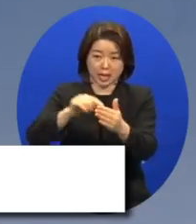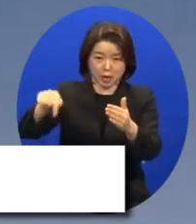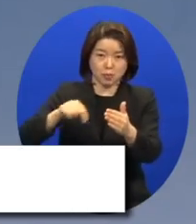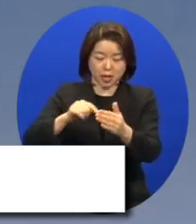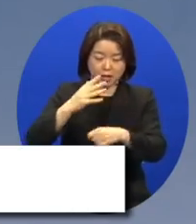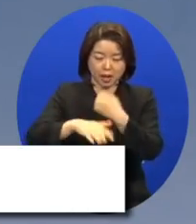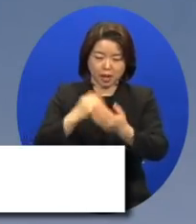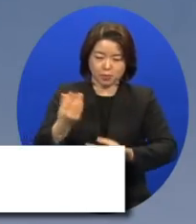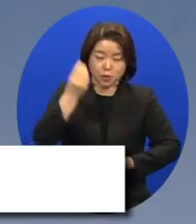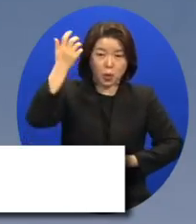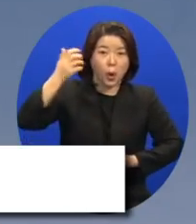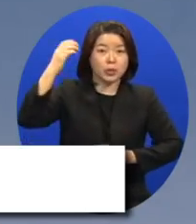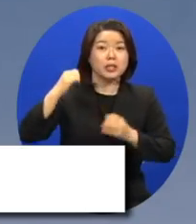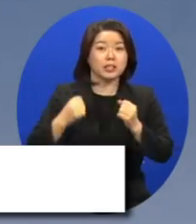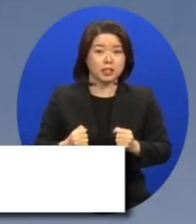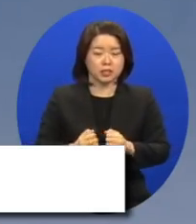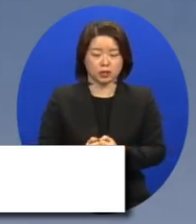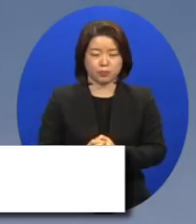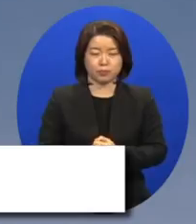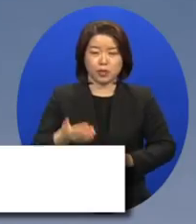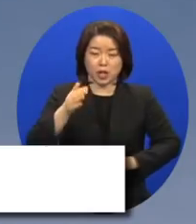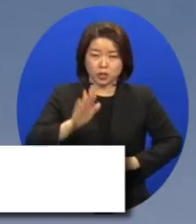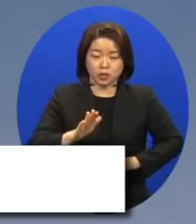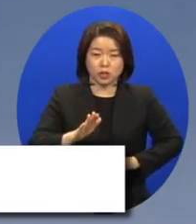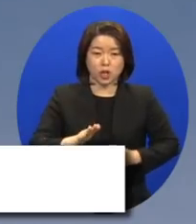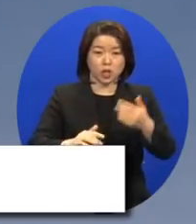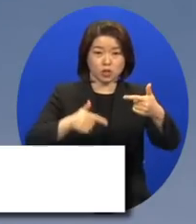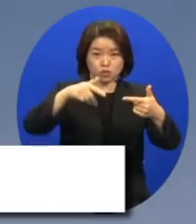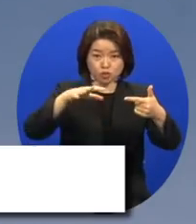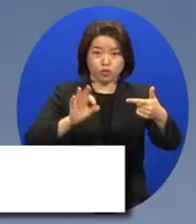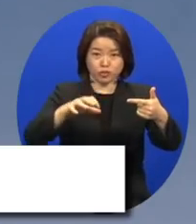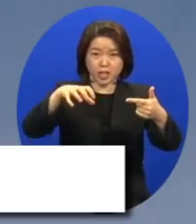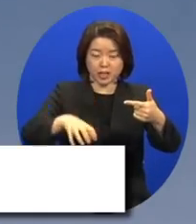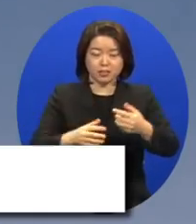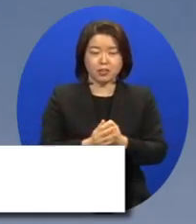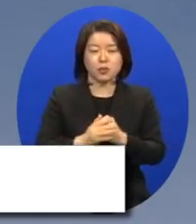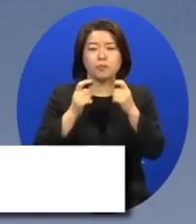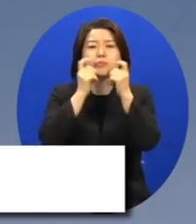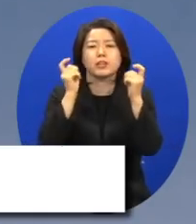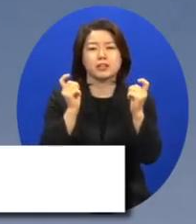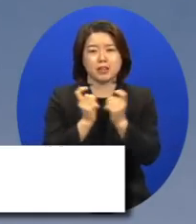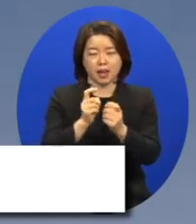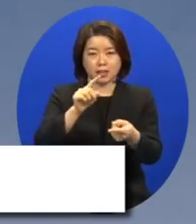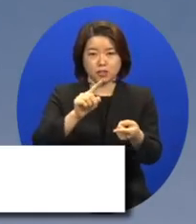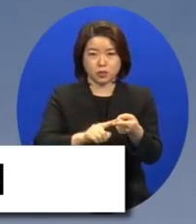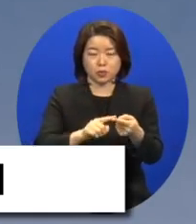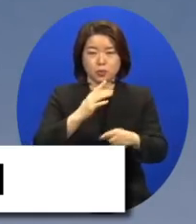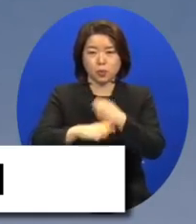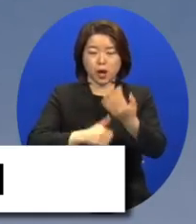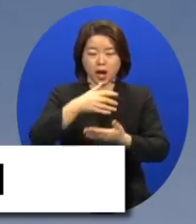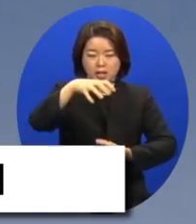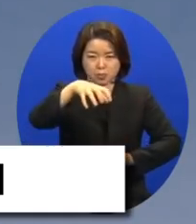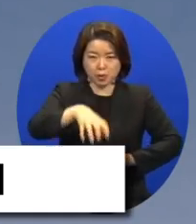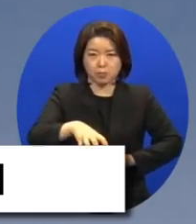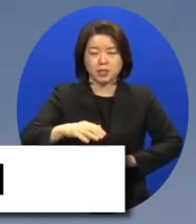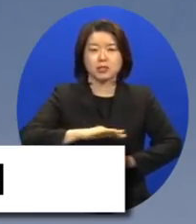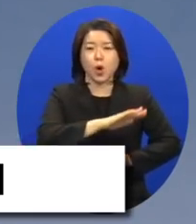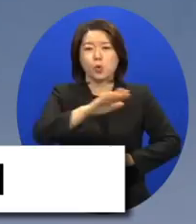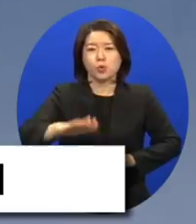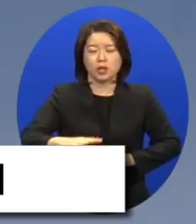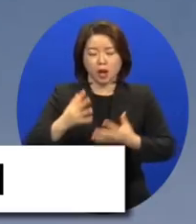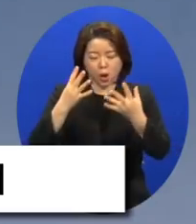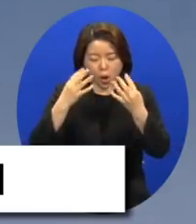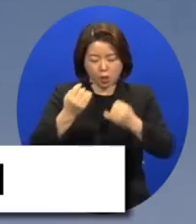계신다는 거죠 그러나 고린도전서 6장 에서는 개인적으로 하나님 앞에서 우리가 얼마나 경건한